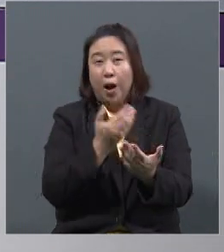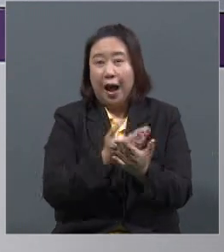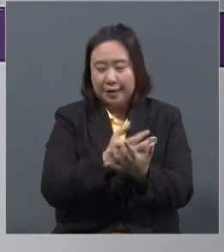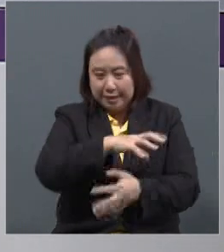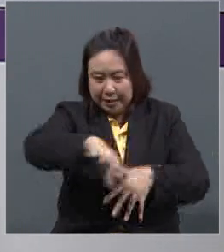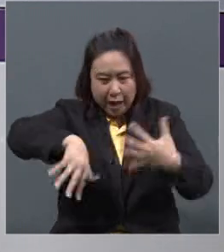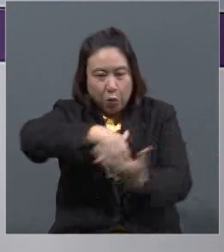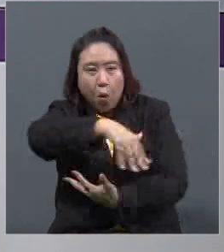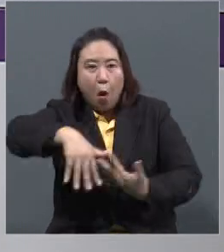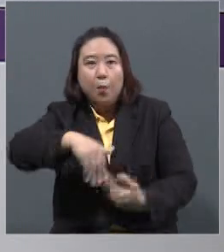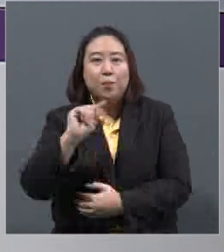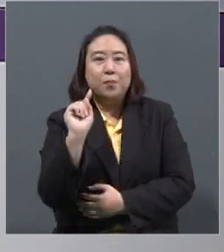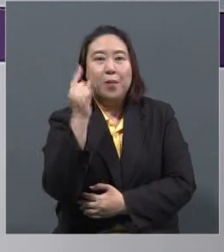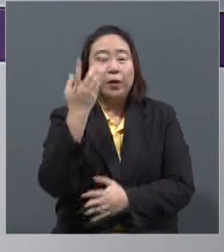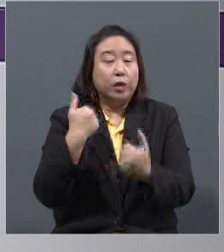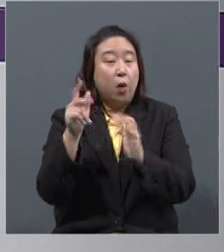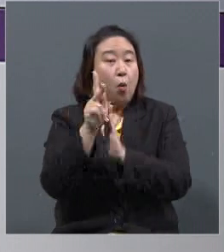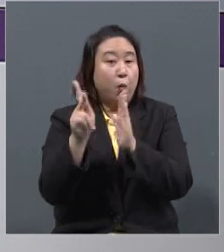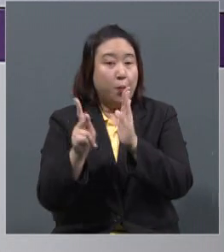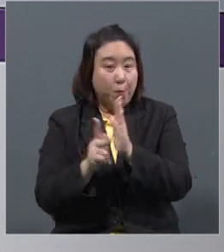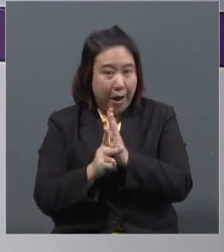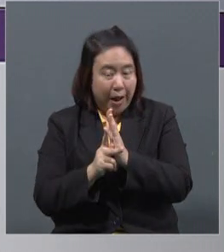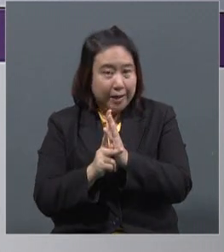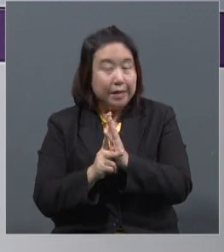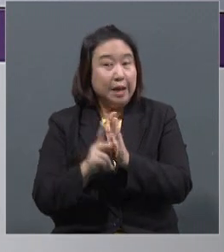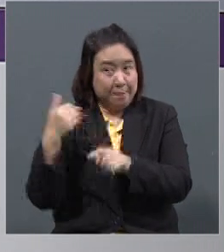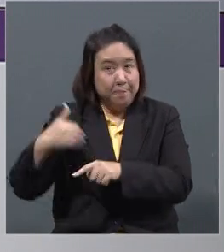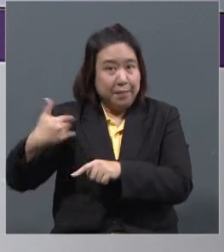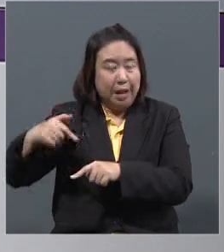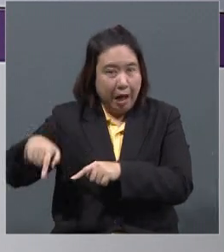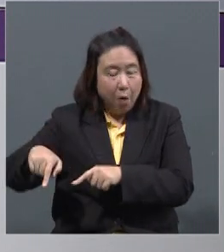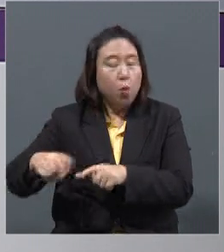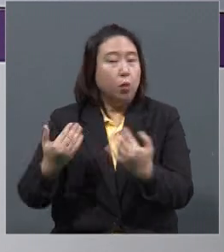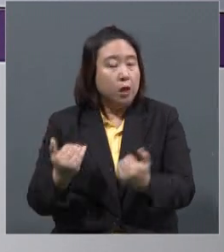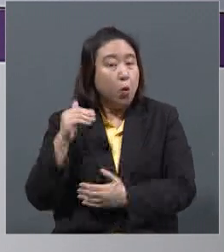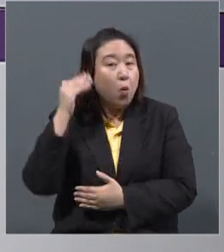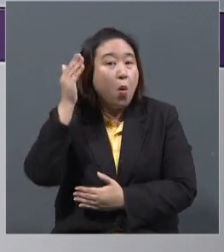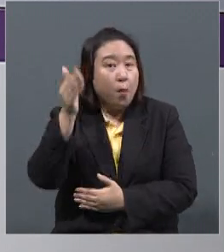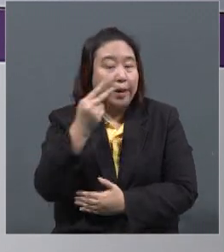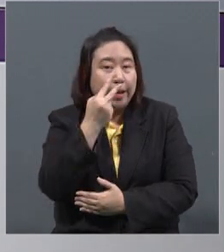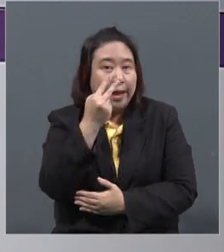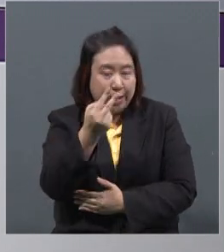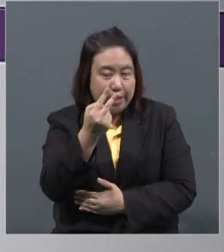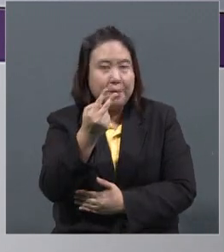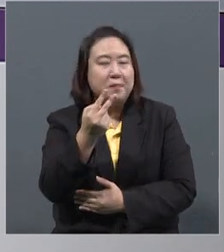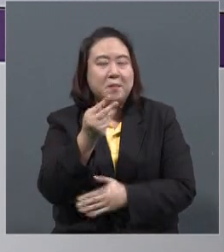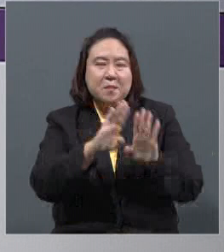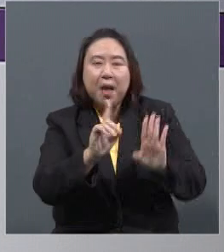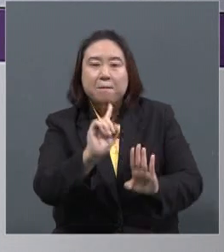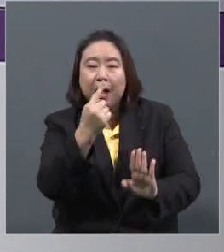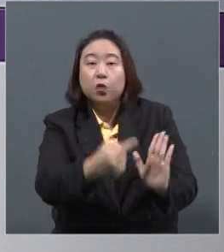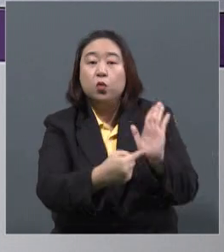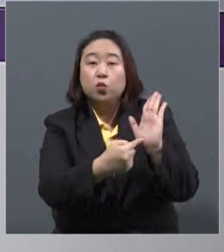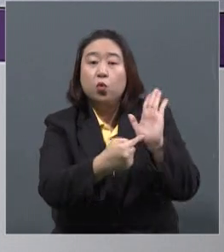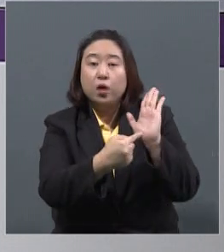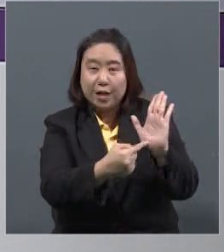ม่ครับคือนอกจากกฎหมายกำกับสินทรัพย์ดิจิทัลที่เรามีอยู่แล้วหลังจากนี้เราจะได้เห็นระบบนิเวศใหม่ๆเช่น